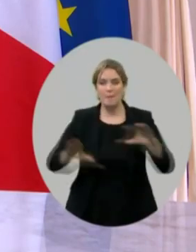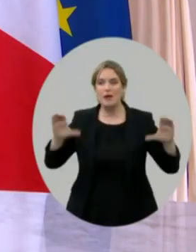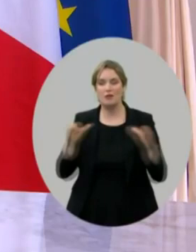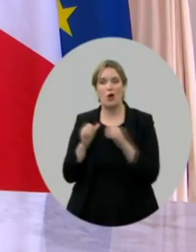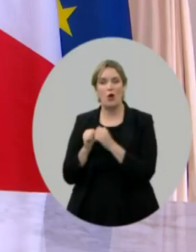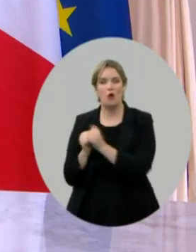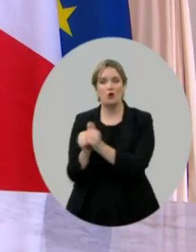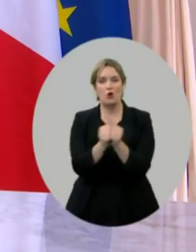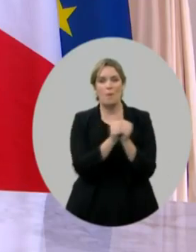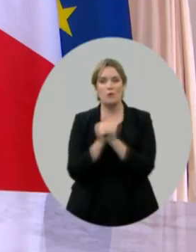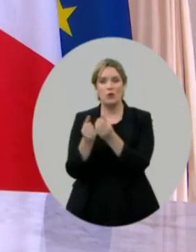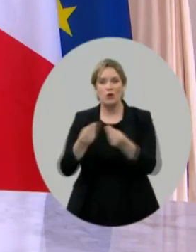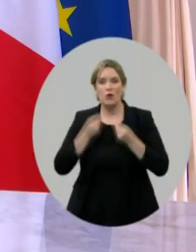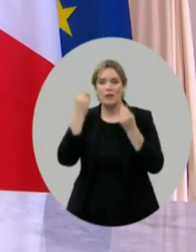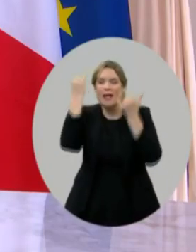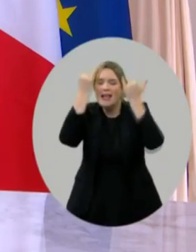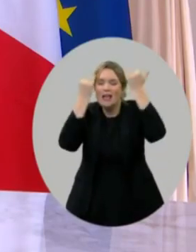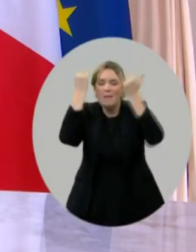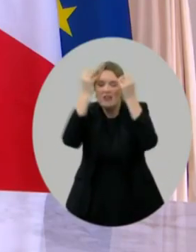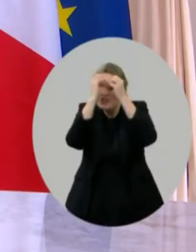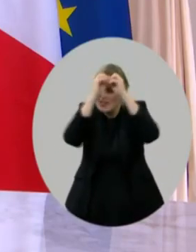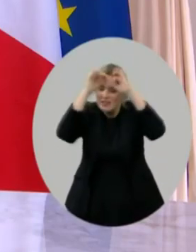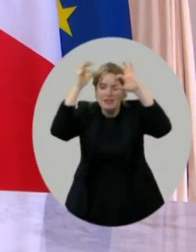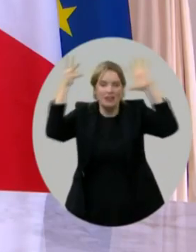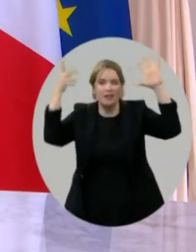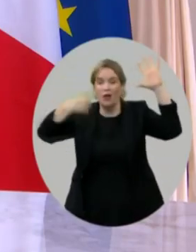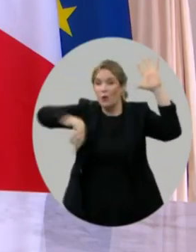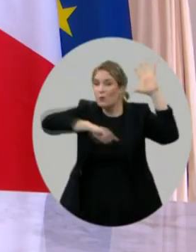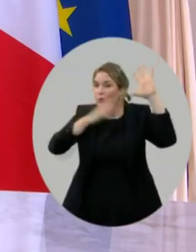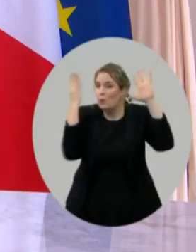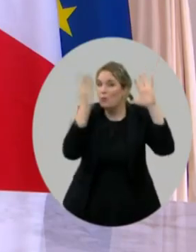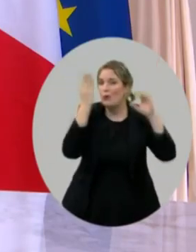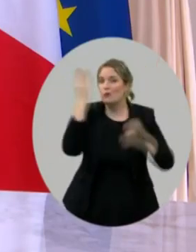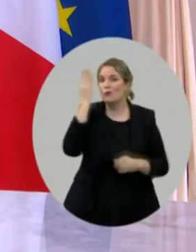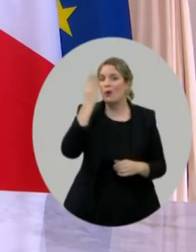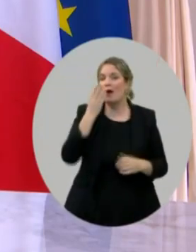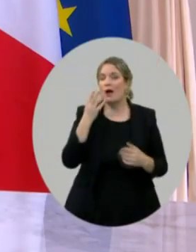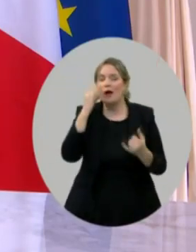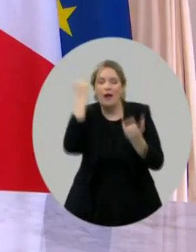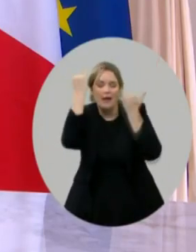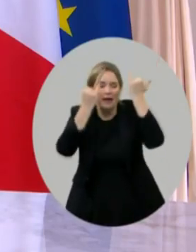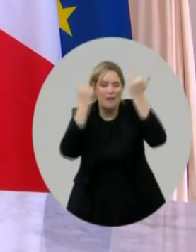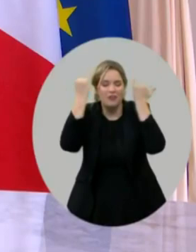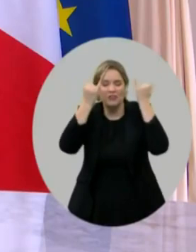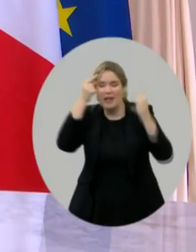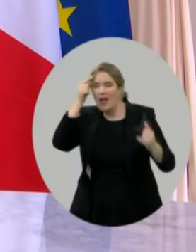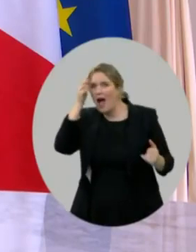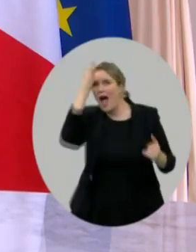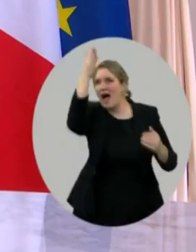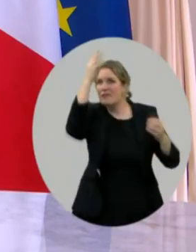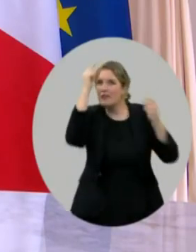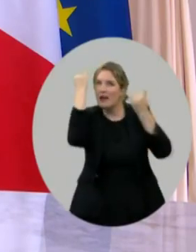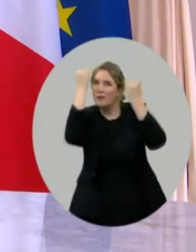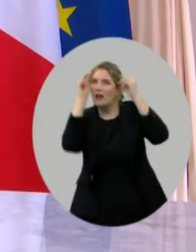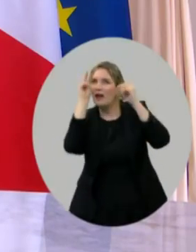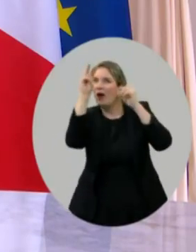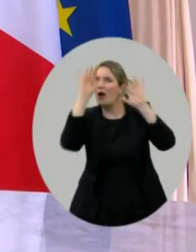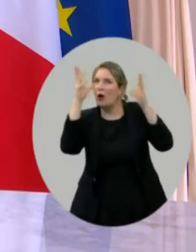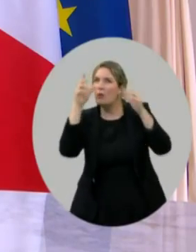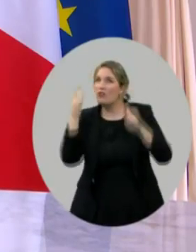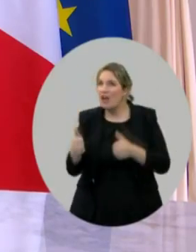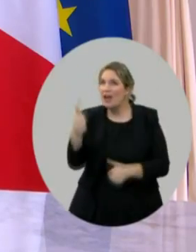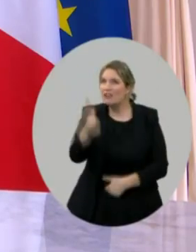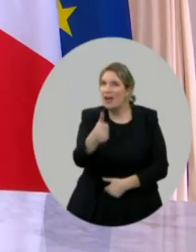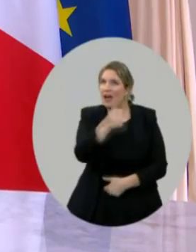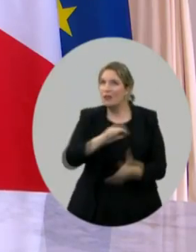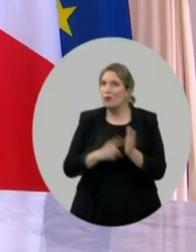de notre imaginaire, un imaginaire dont nous avons besoin, un imaginaire d'avenir, où chacune et chacun doit pouvoir